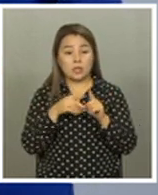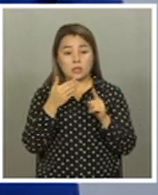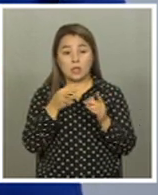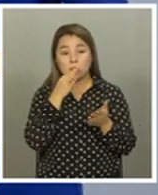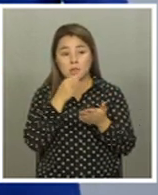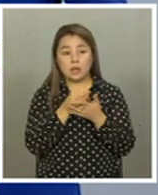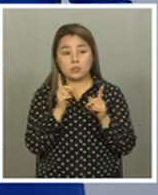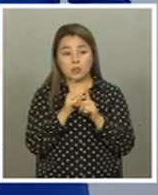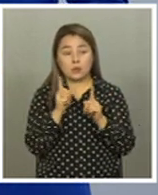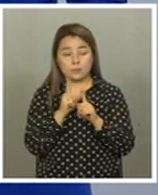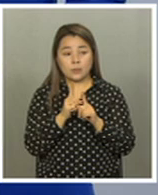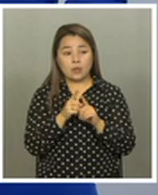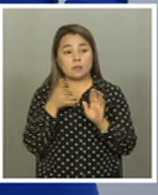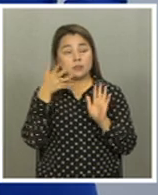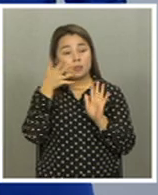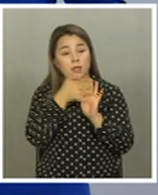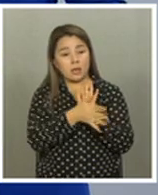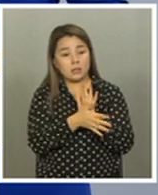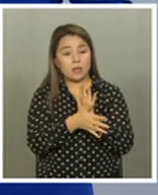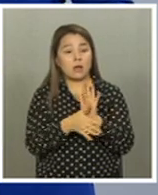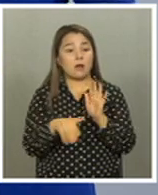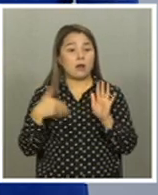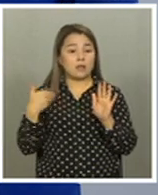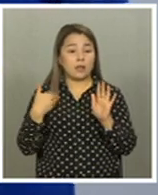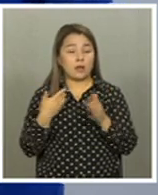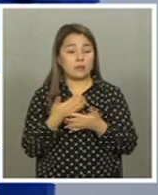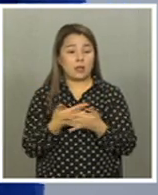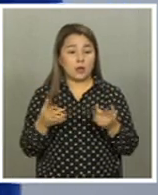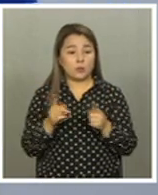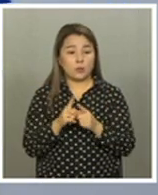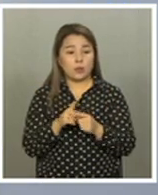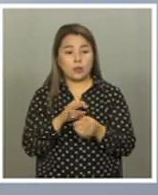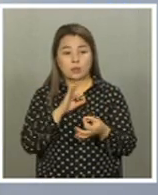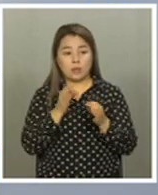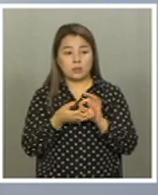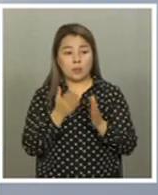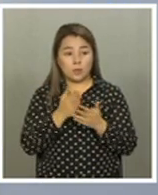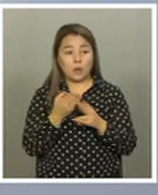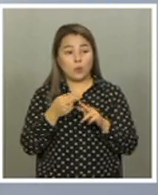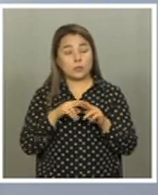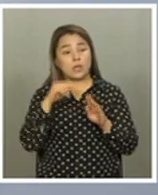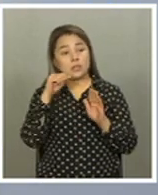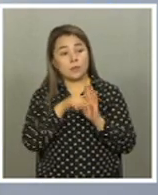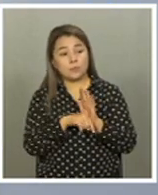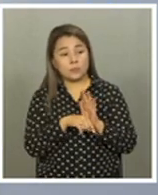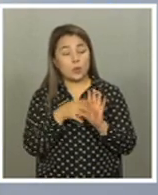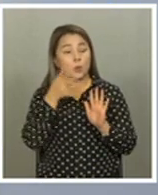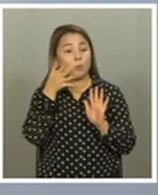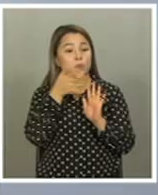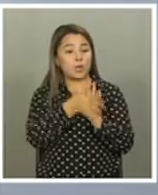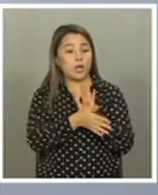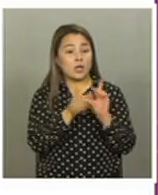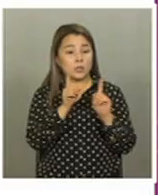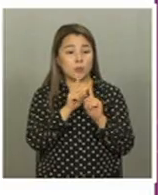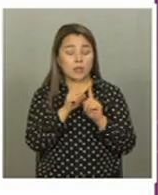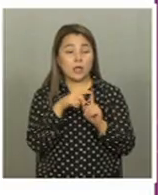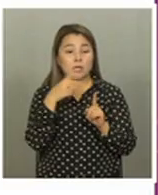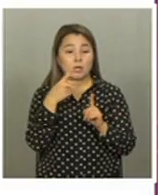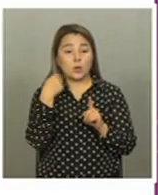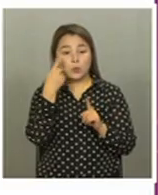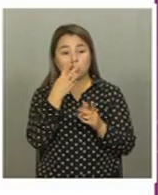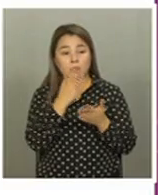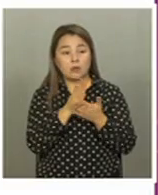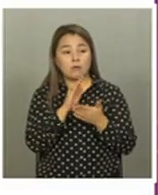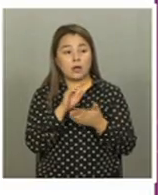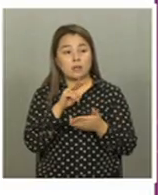фотосинтез процесінің нәтижесінде органикалық заттар түзіледі. Және онда өткізгіш ұлпасының екі түрі флоема